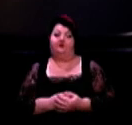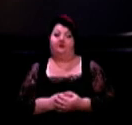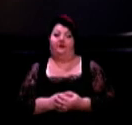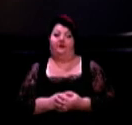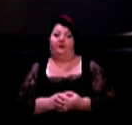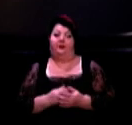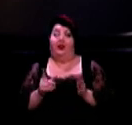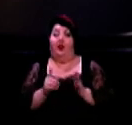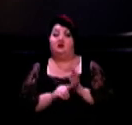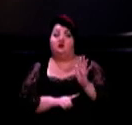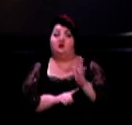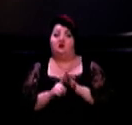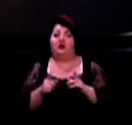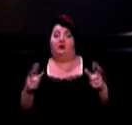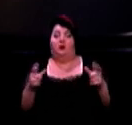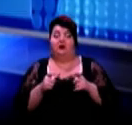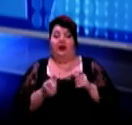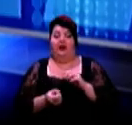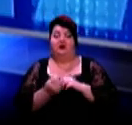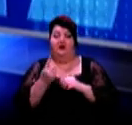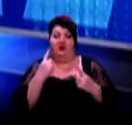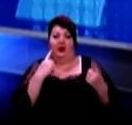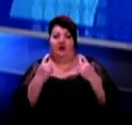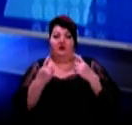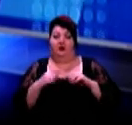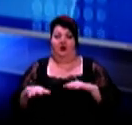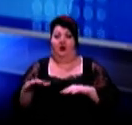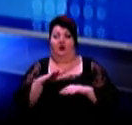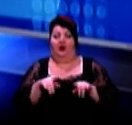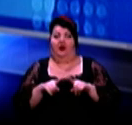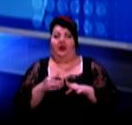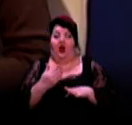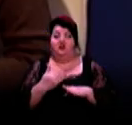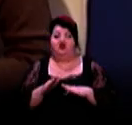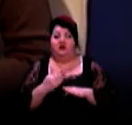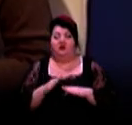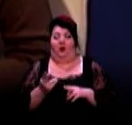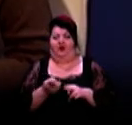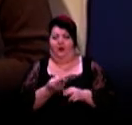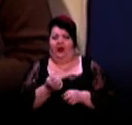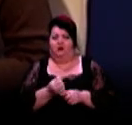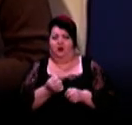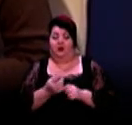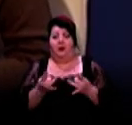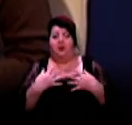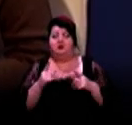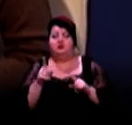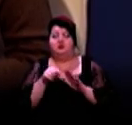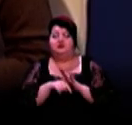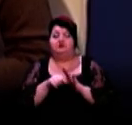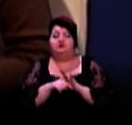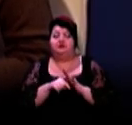Із початком карантину з'явилося в інформаційному просторі таке поняття, як часткове безробіття. Поясніть, будь ласка, що це мається на